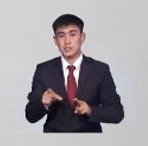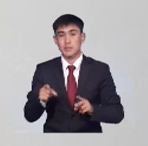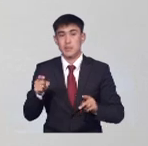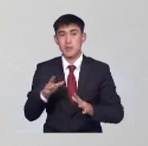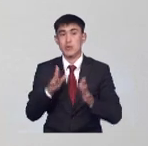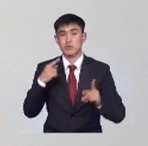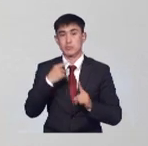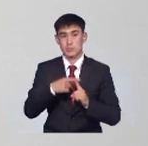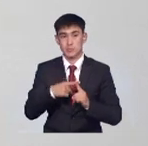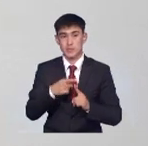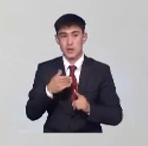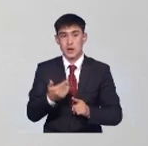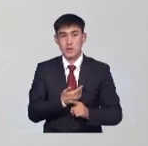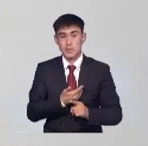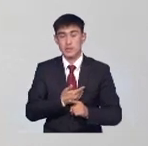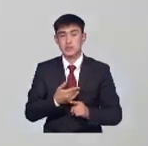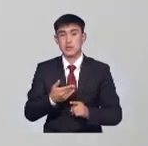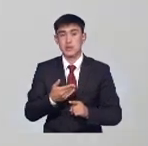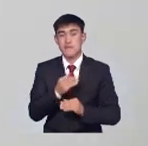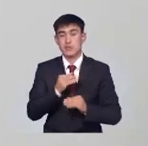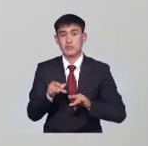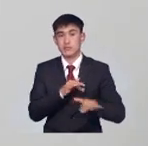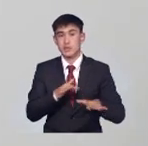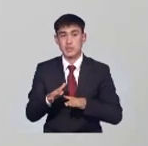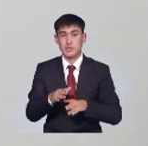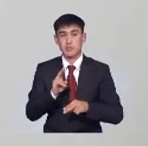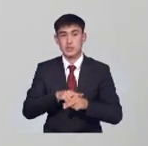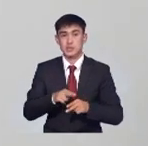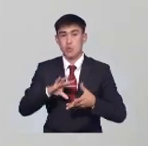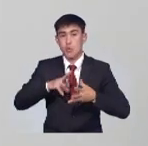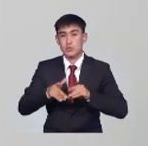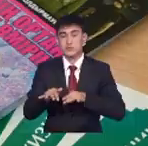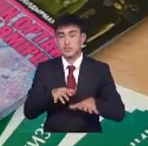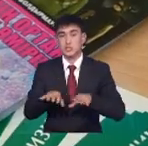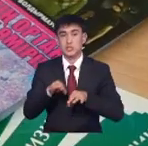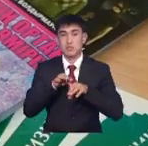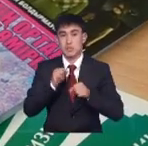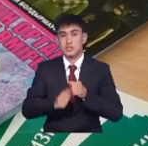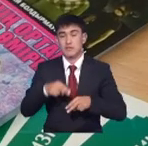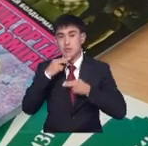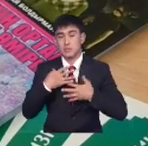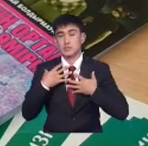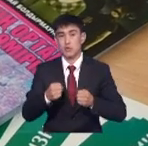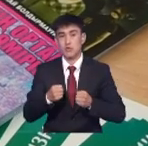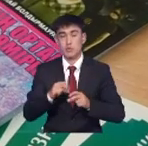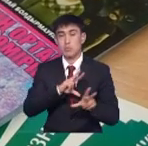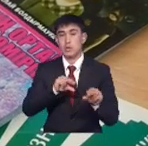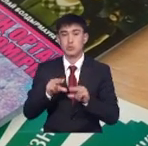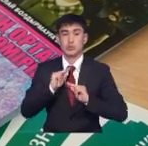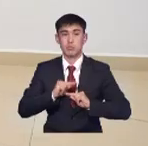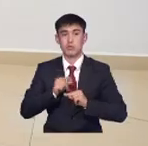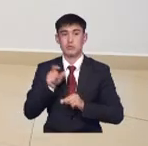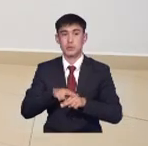приносят немало плодов. По мнению сотрудников полиции, эффективные мероприятия требуют комплексного подхода, постоянного внимания к здоровью и благополучию